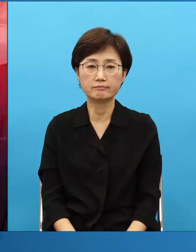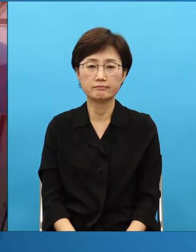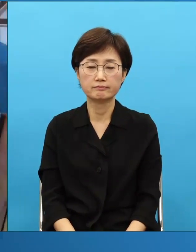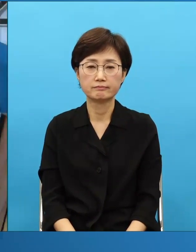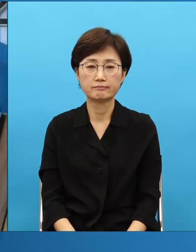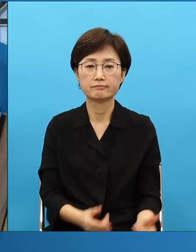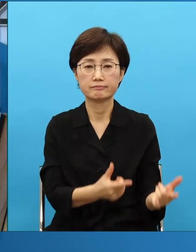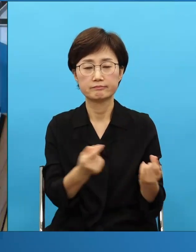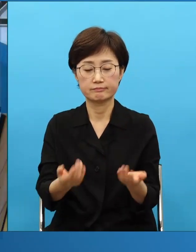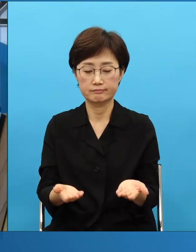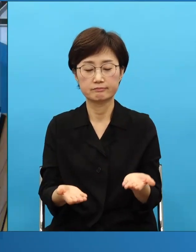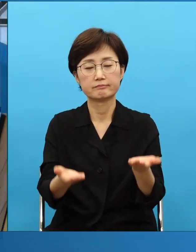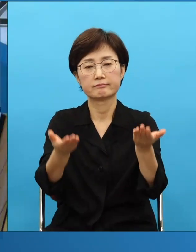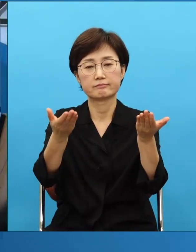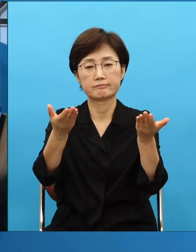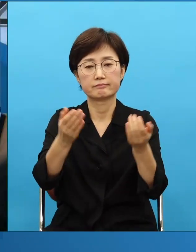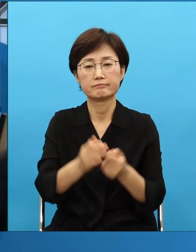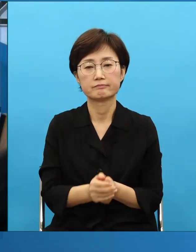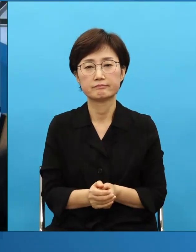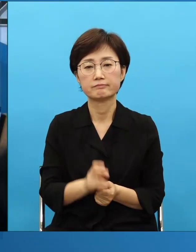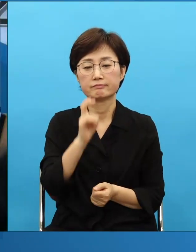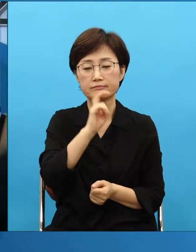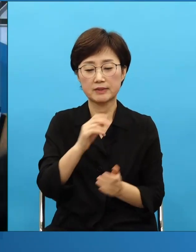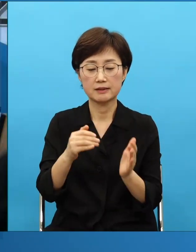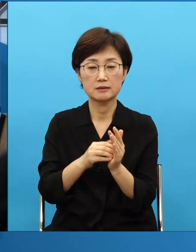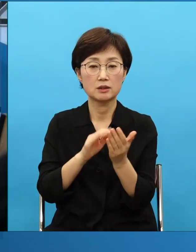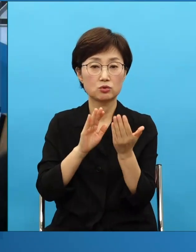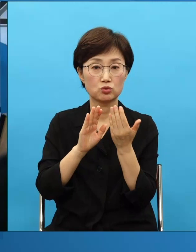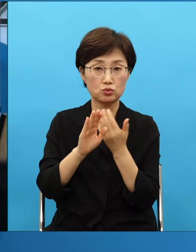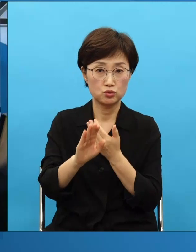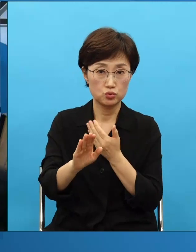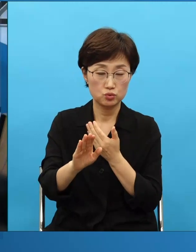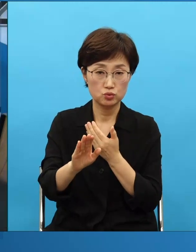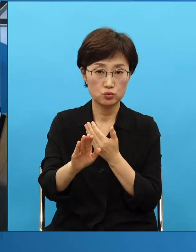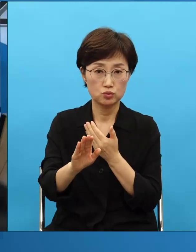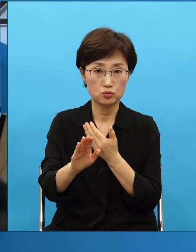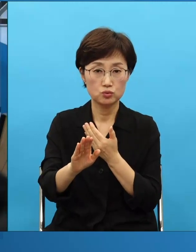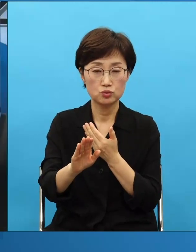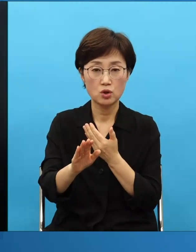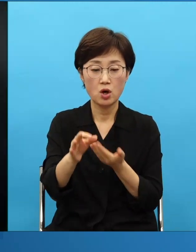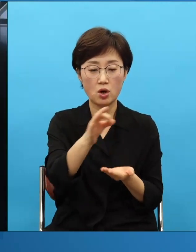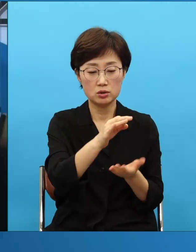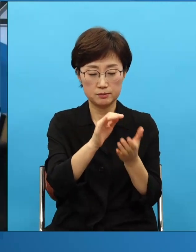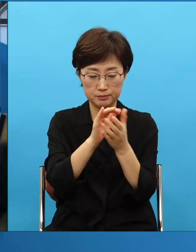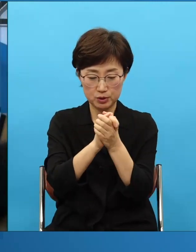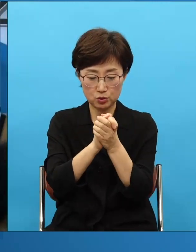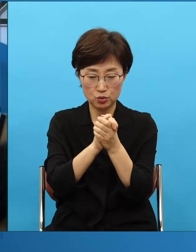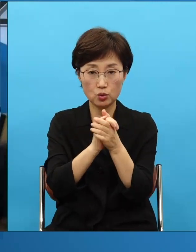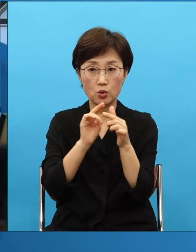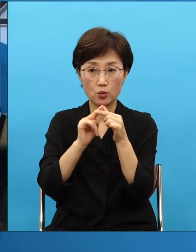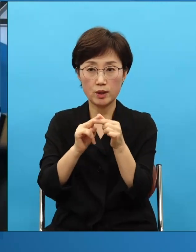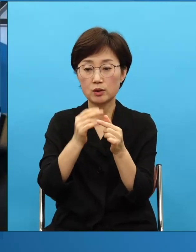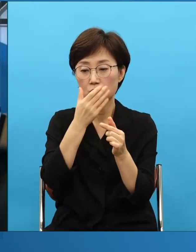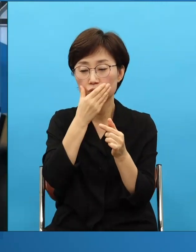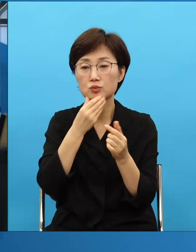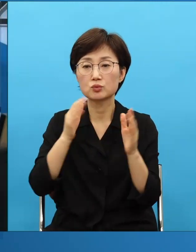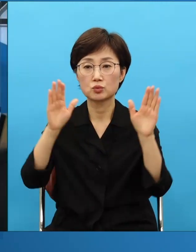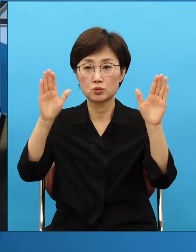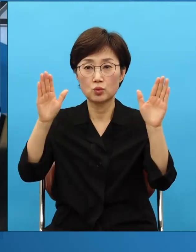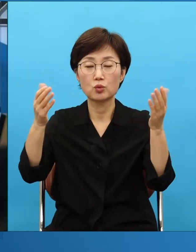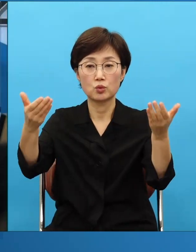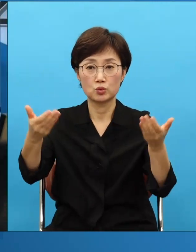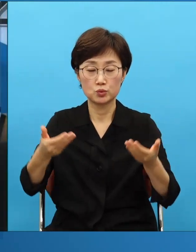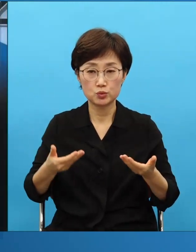다 같이 일어나셔서 주의 나의 삶 속에 찬양 후에 당회장 유광수 목사님의 헌금 기도 및 축도로 예배를